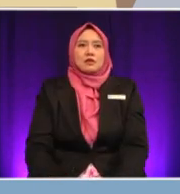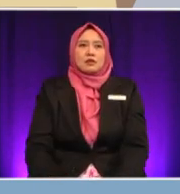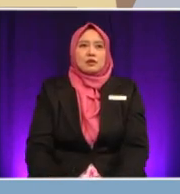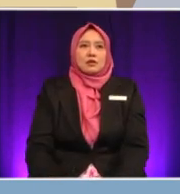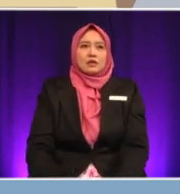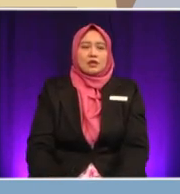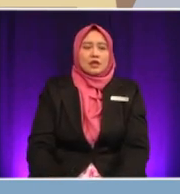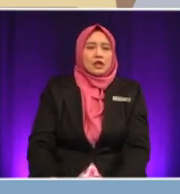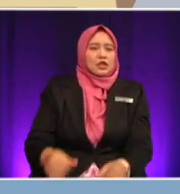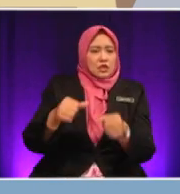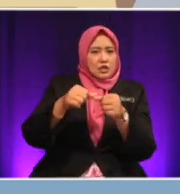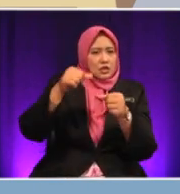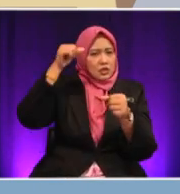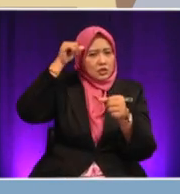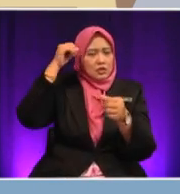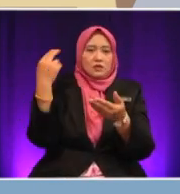Bali